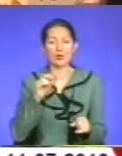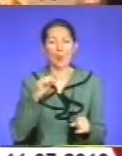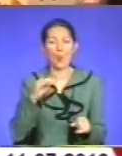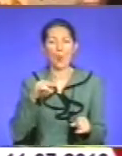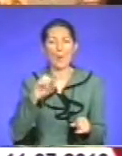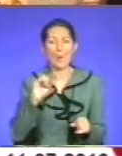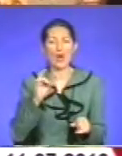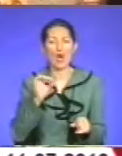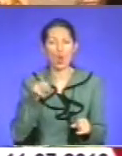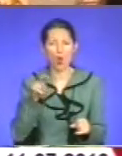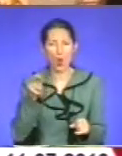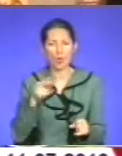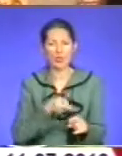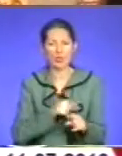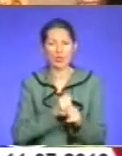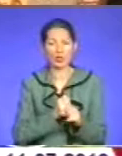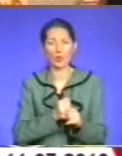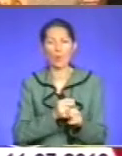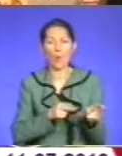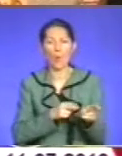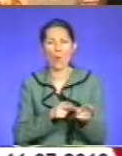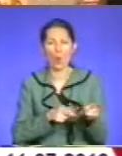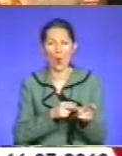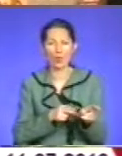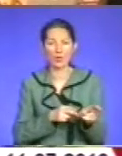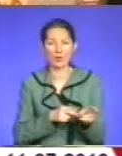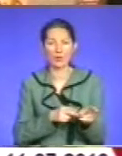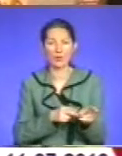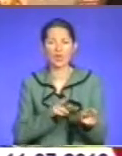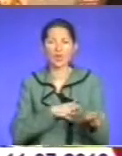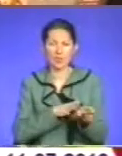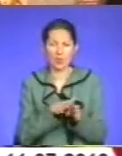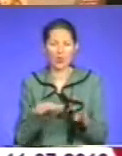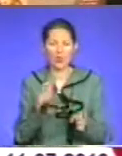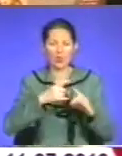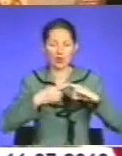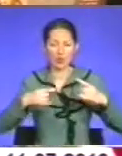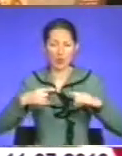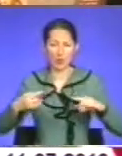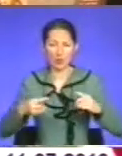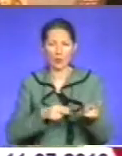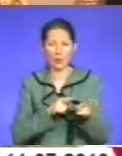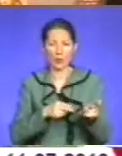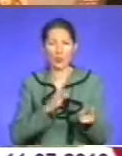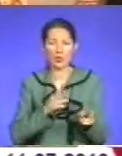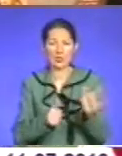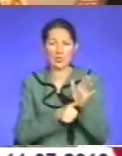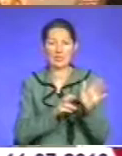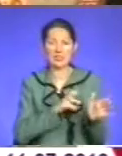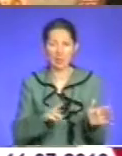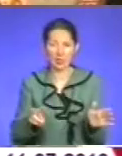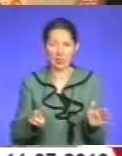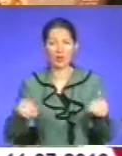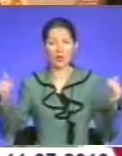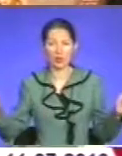який зробив поїзд з заповнюючи весь шоколад. Поїзд сягає, якщо я не помиляюся, близько 6 метрів завдовжки,